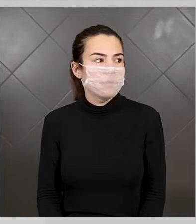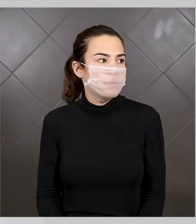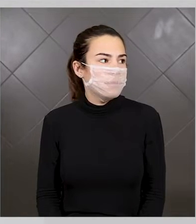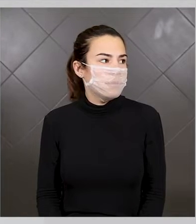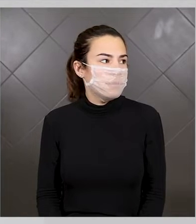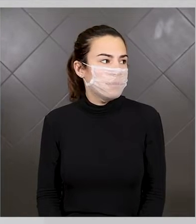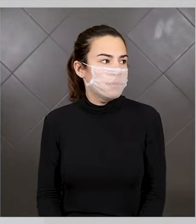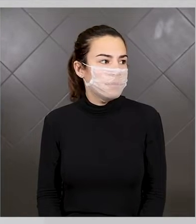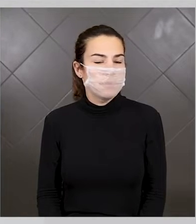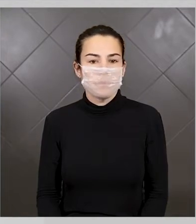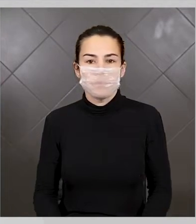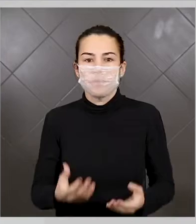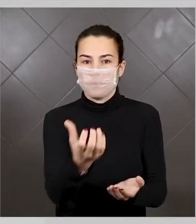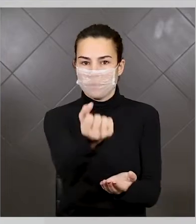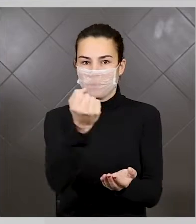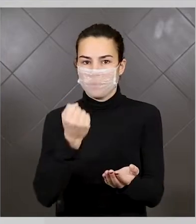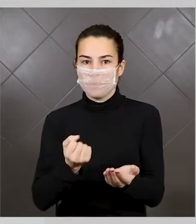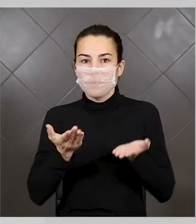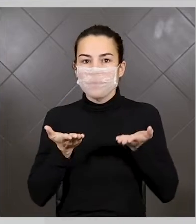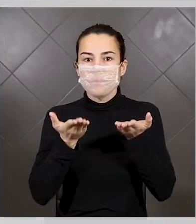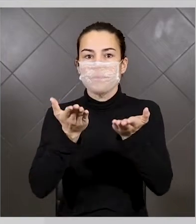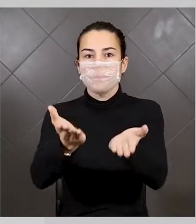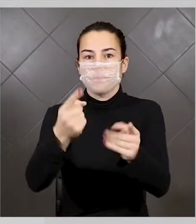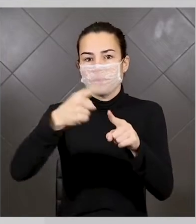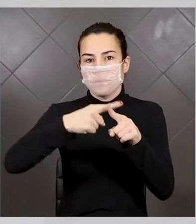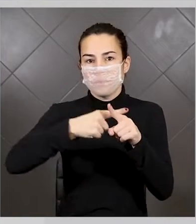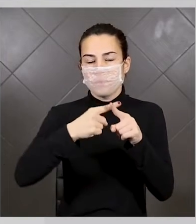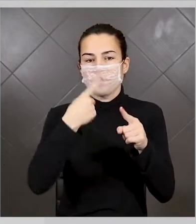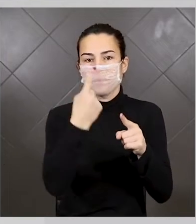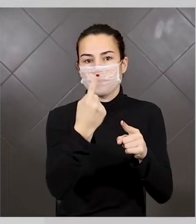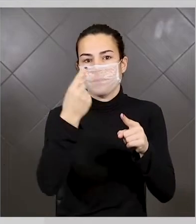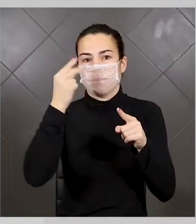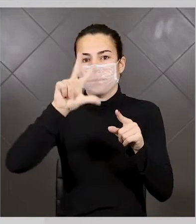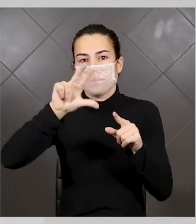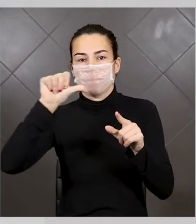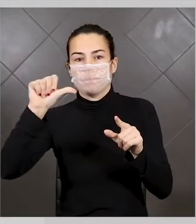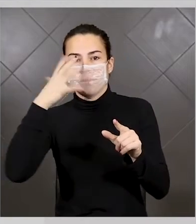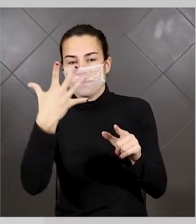I ara el que farem serà enfornar-la a 185 graus durant uns 10 minuts més o manco.